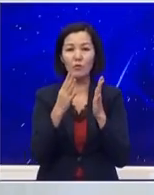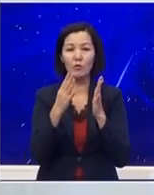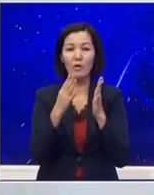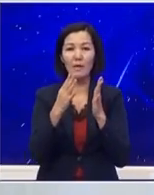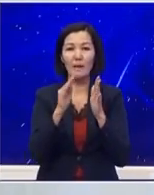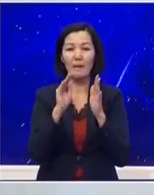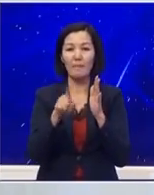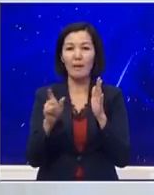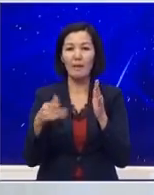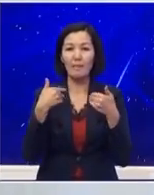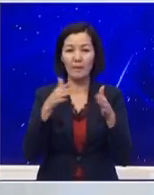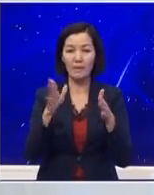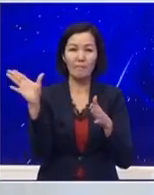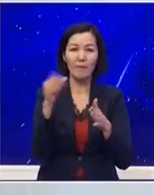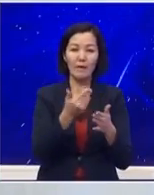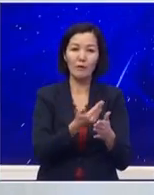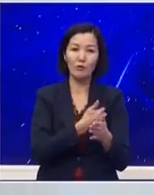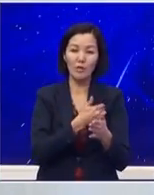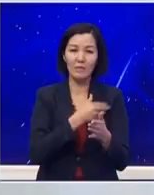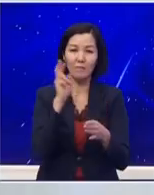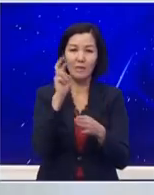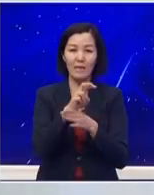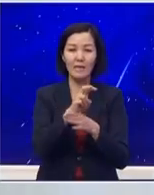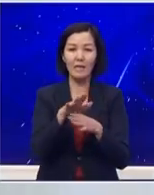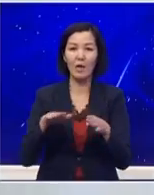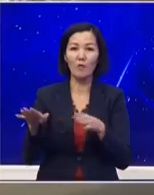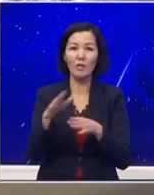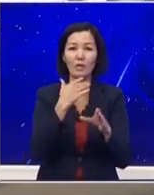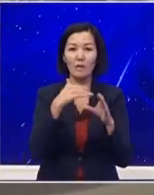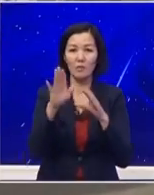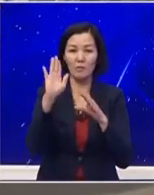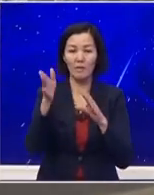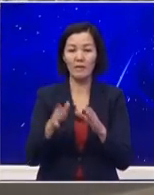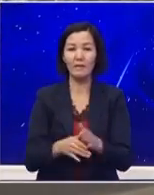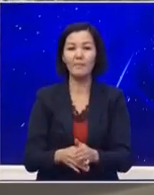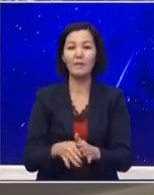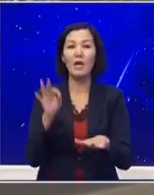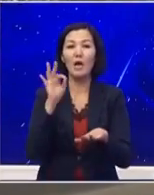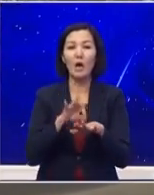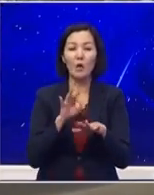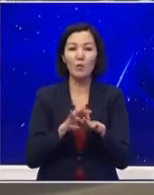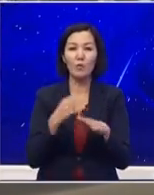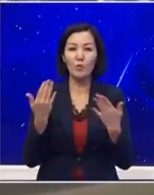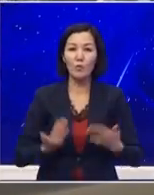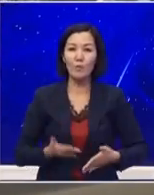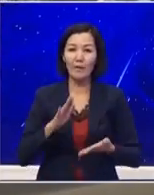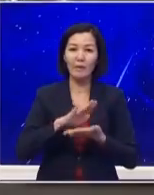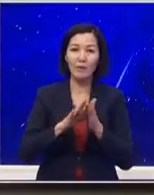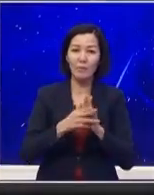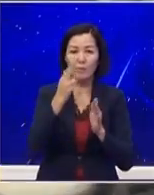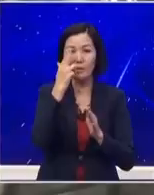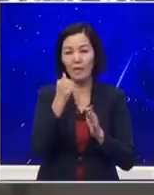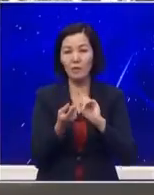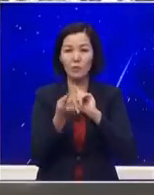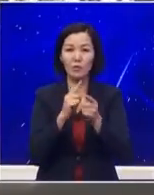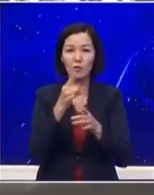отыр. Бәрі сұраныспен келген аудандарға жіберіледі. Тәж-тажалы халықтың өмір сүру дағдысын өзгертті. Халық онлайн